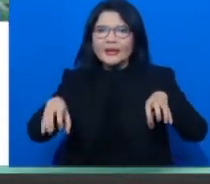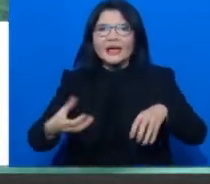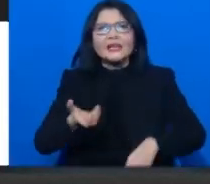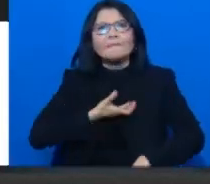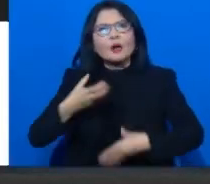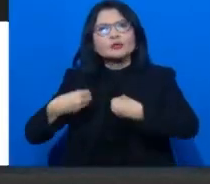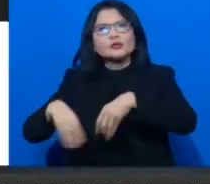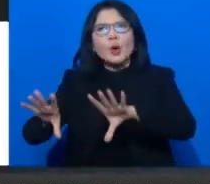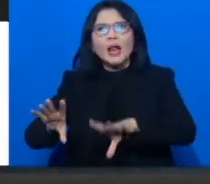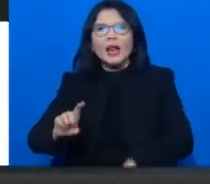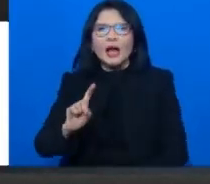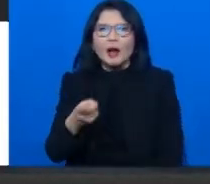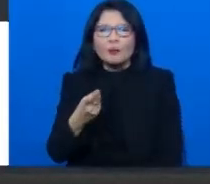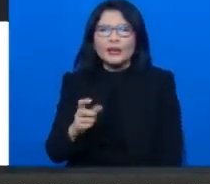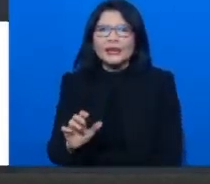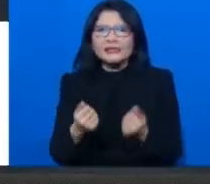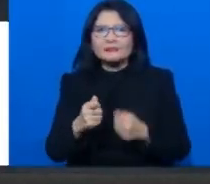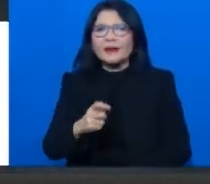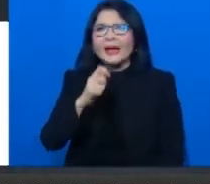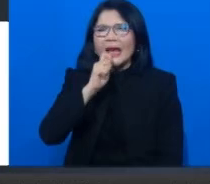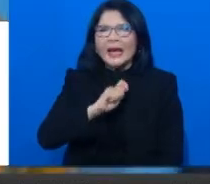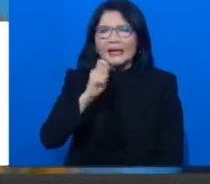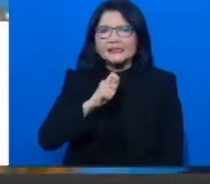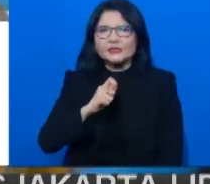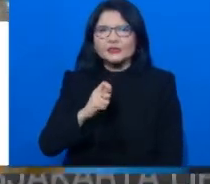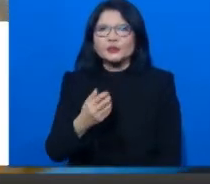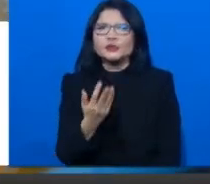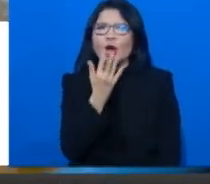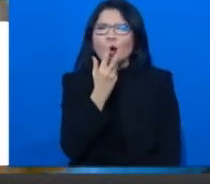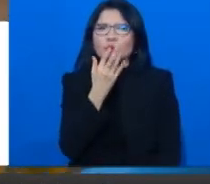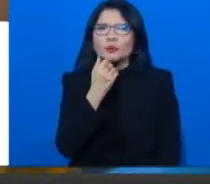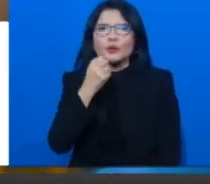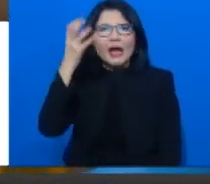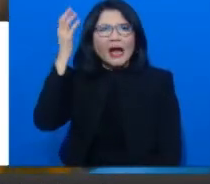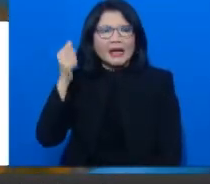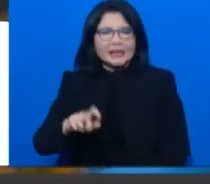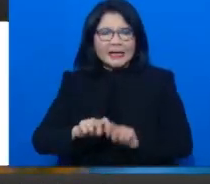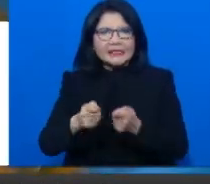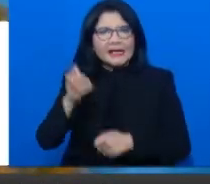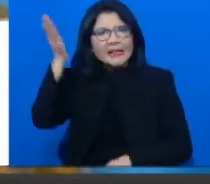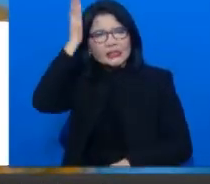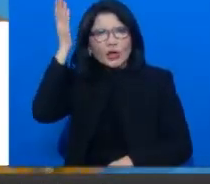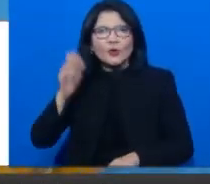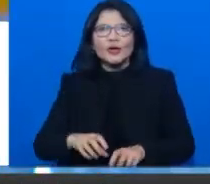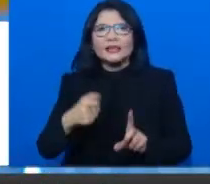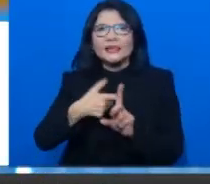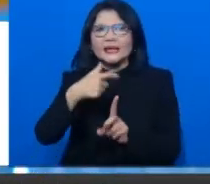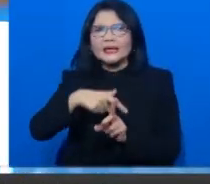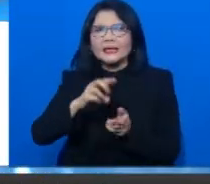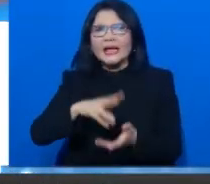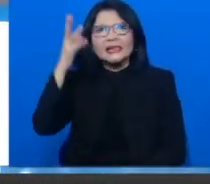Rusnodin, dari mulai mempersiapkan es lilin, memasak bubur kacang hijau dan ketan hitam, hingga dimasukkannya ke dalam gerobak.